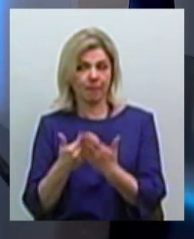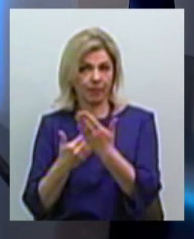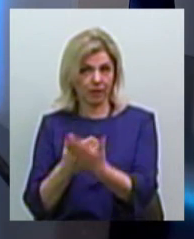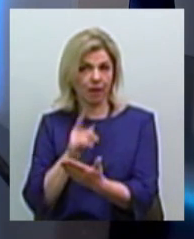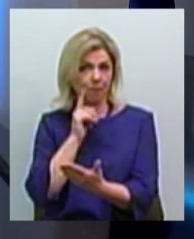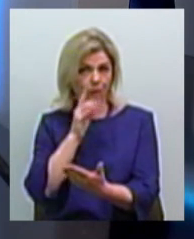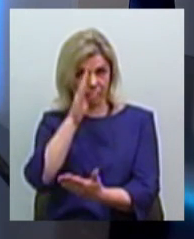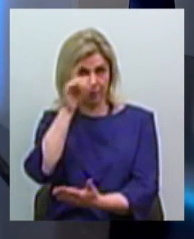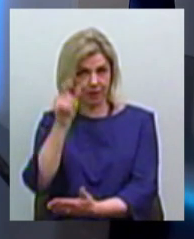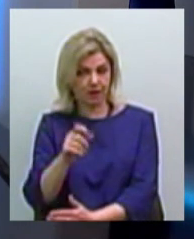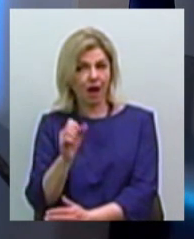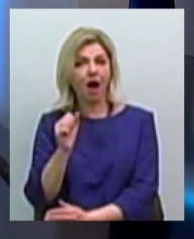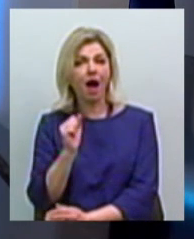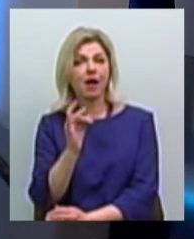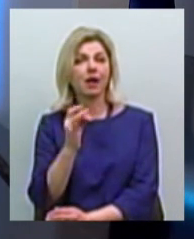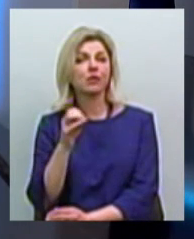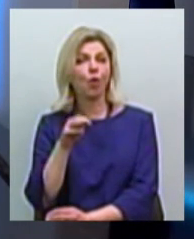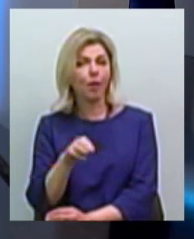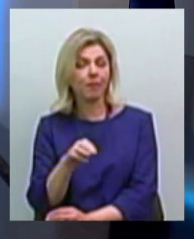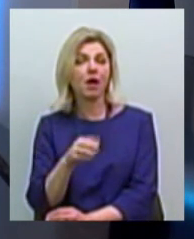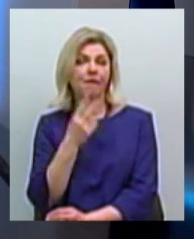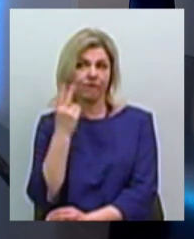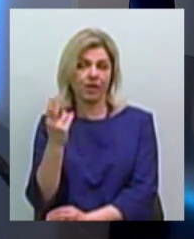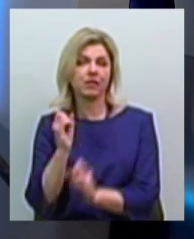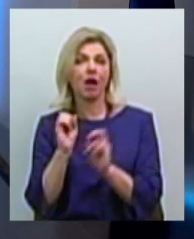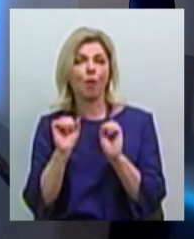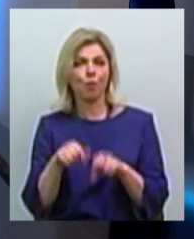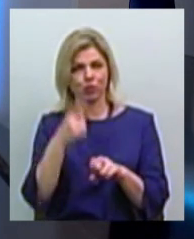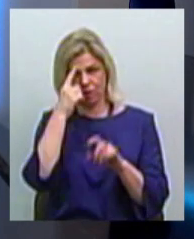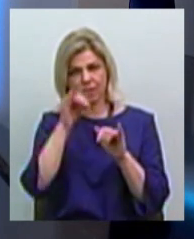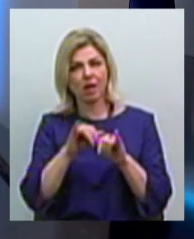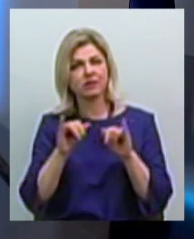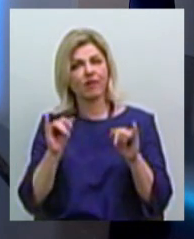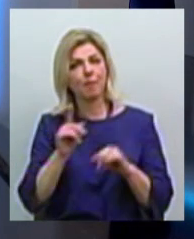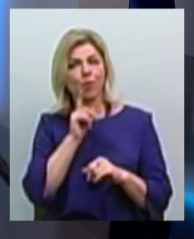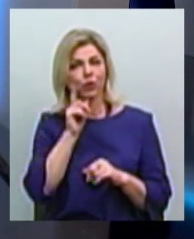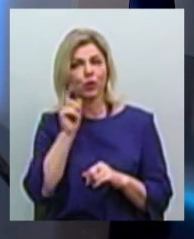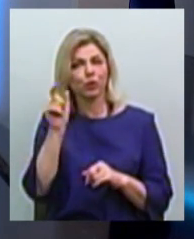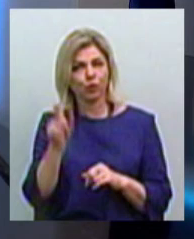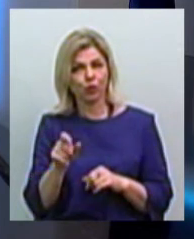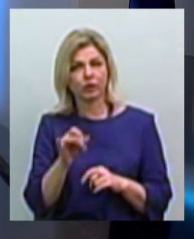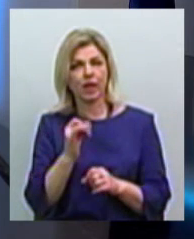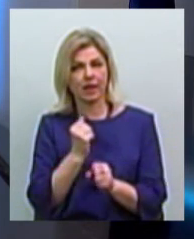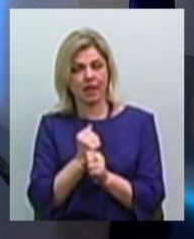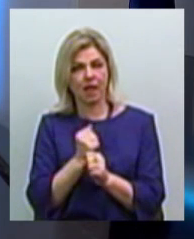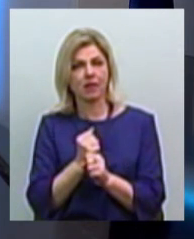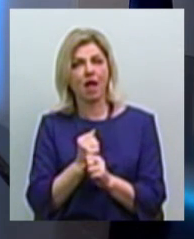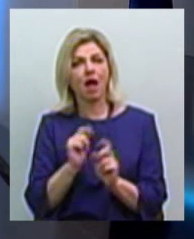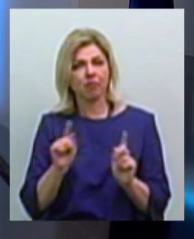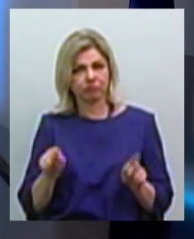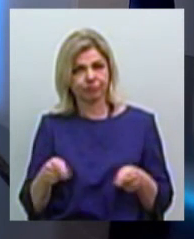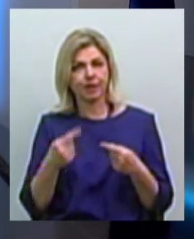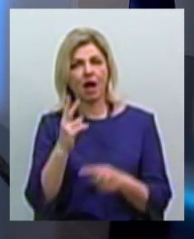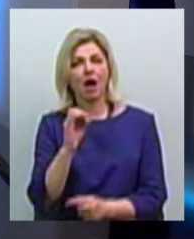можна бачити, як може зростати молода людина і робити добру кар'єру навіть, так?